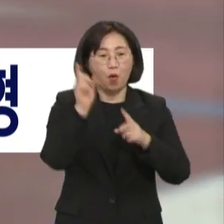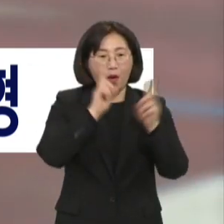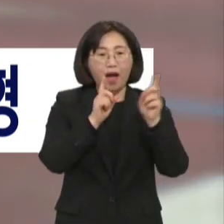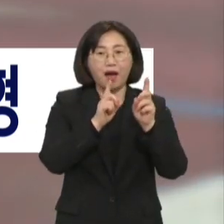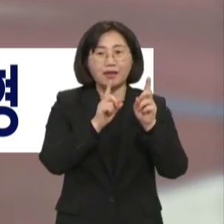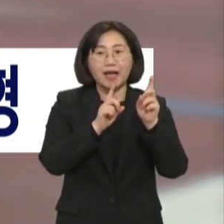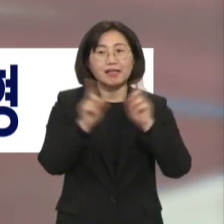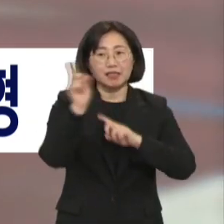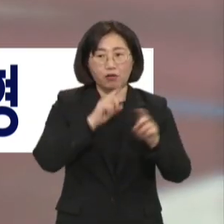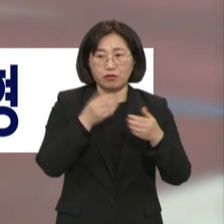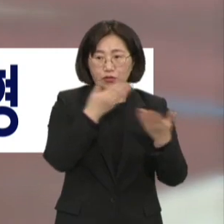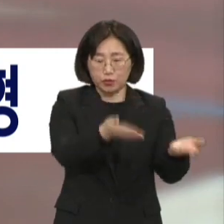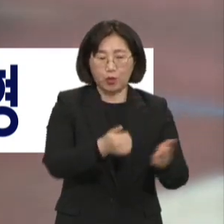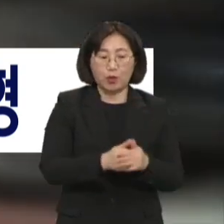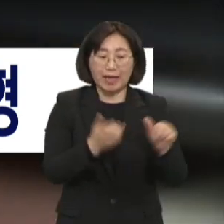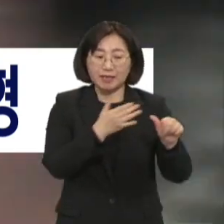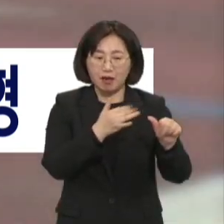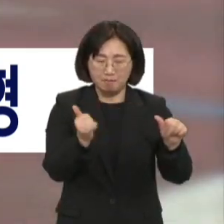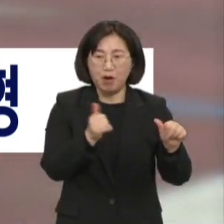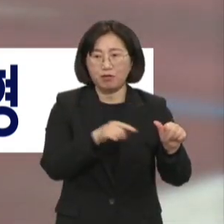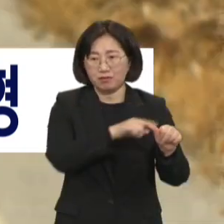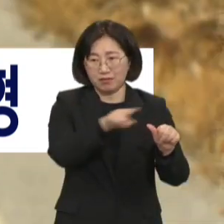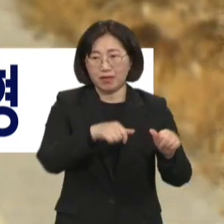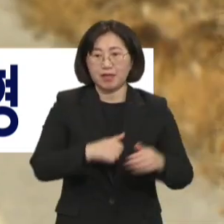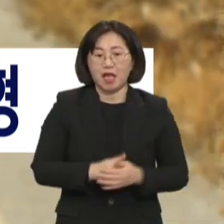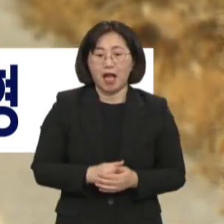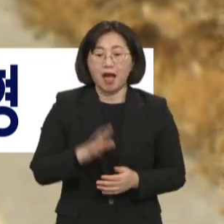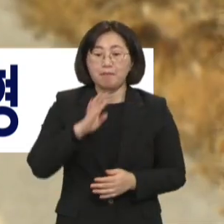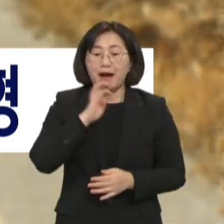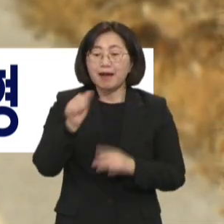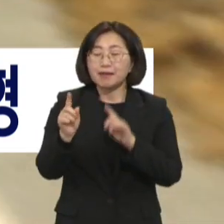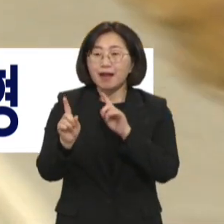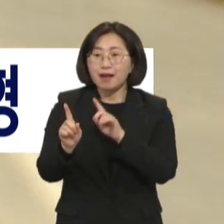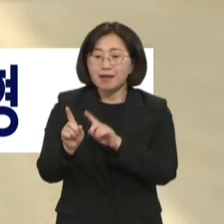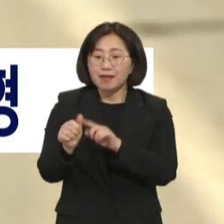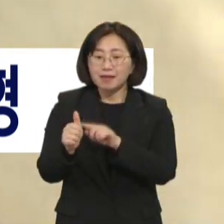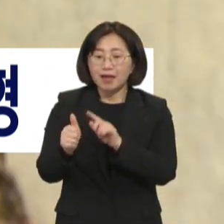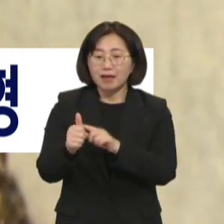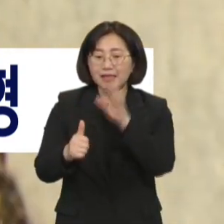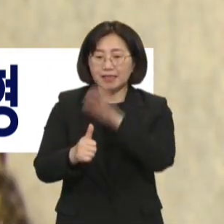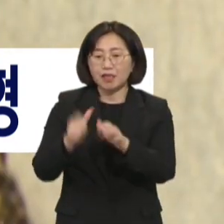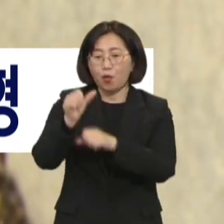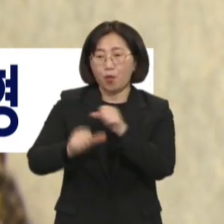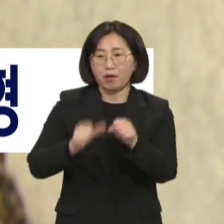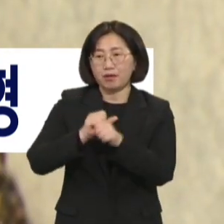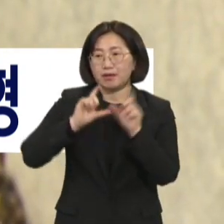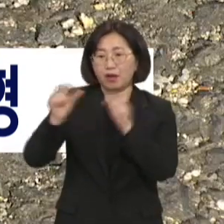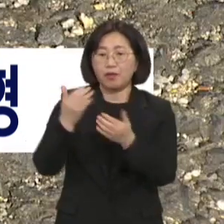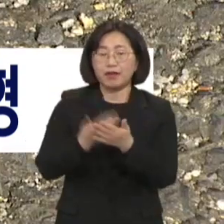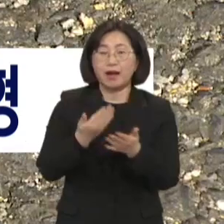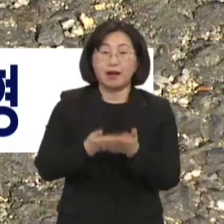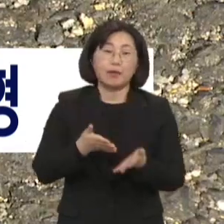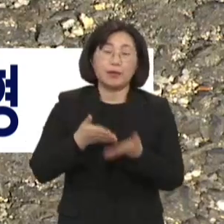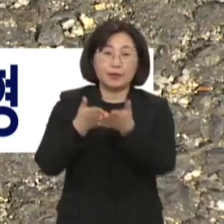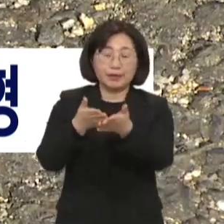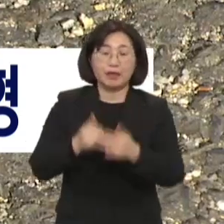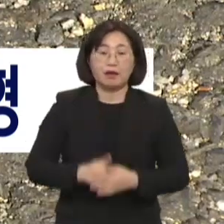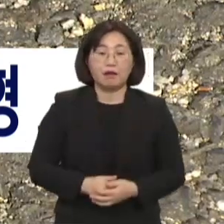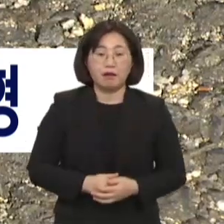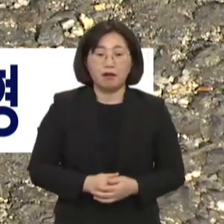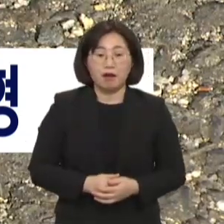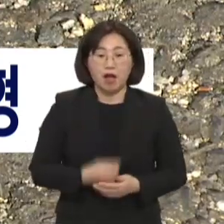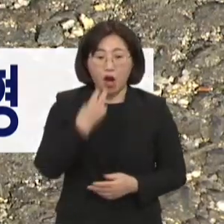명을 다치게 하는 등 다섯명의 사상자를 낸 41살에 대해 징역 5년을 선고해 달라고 요청했습니다